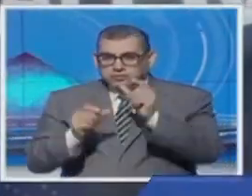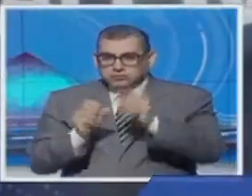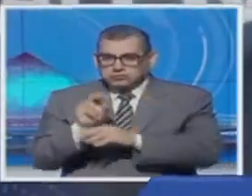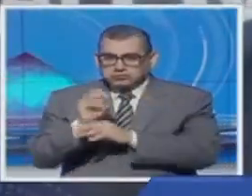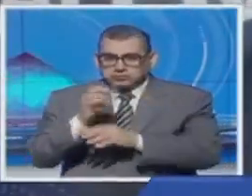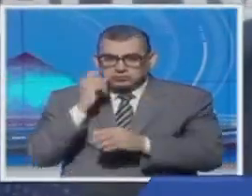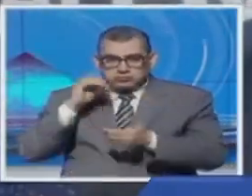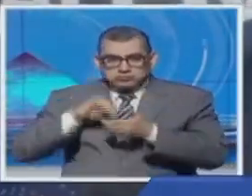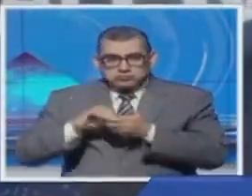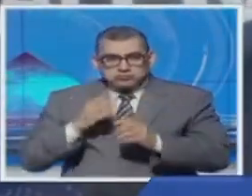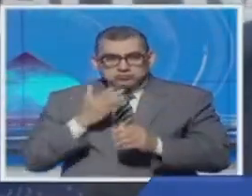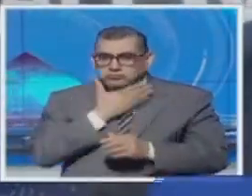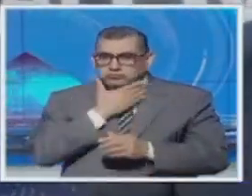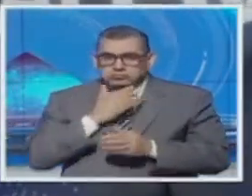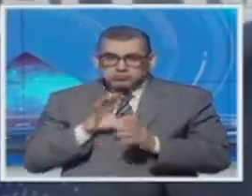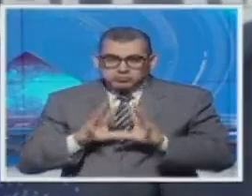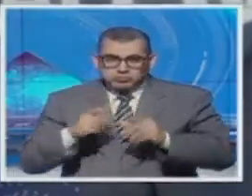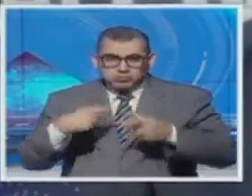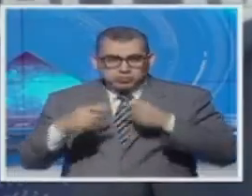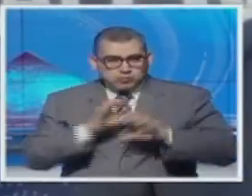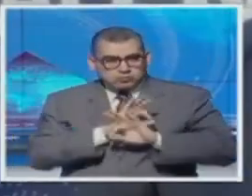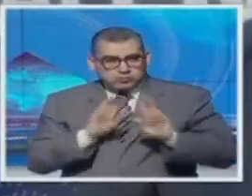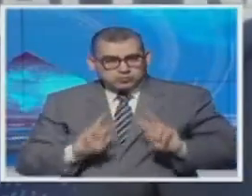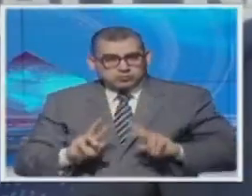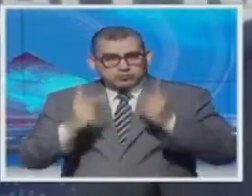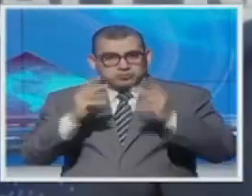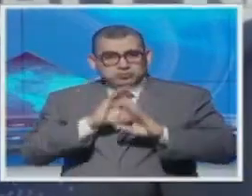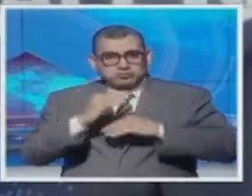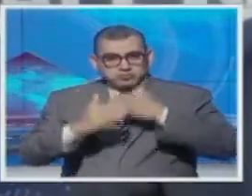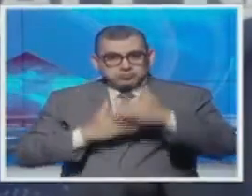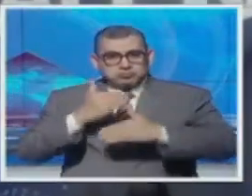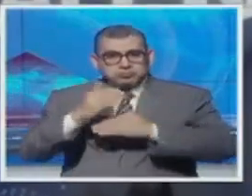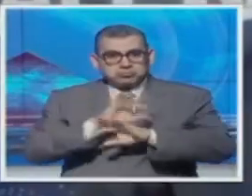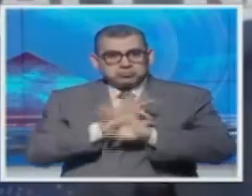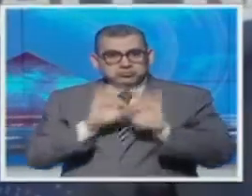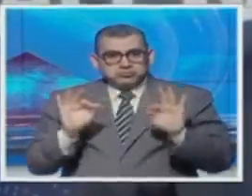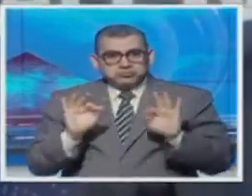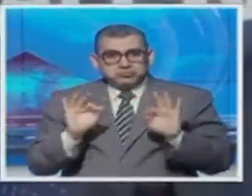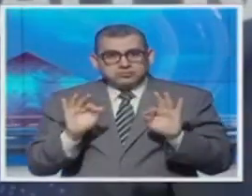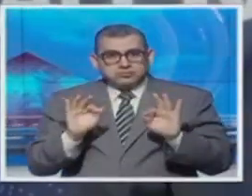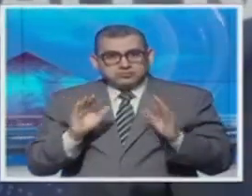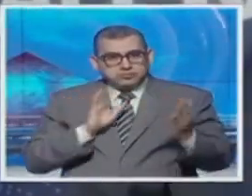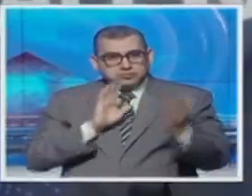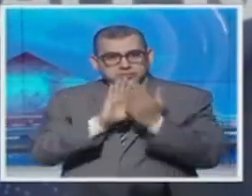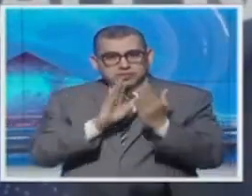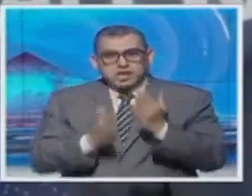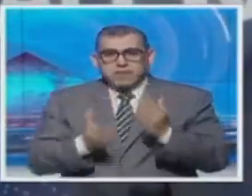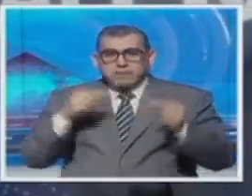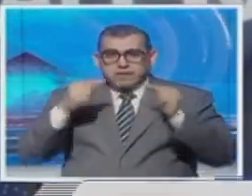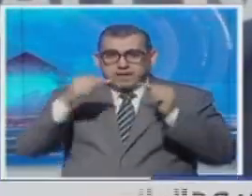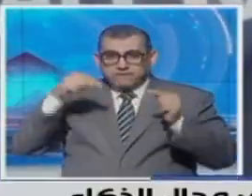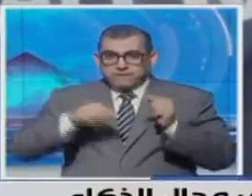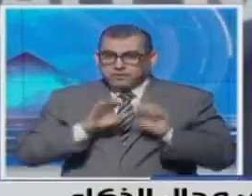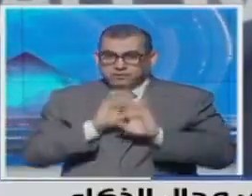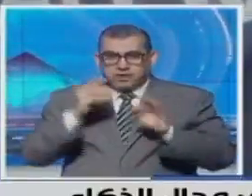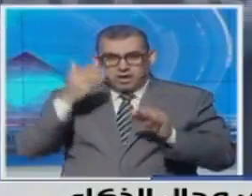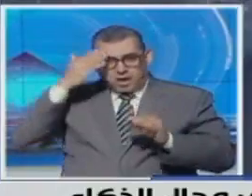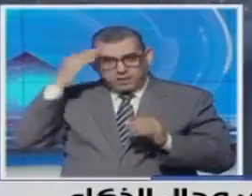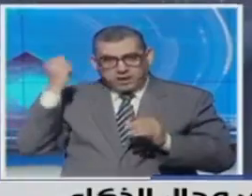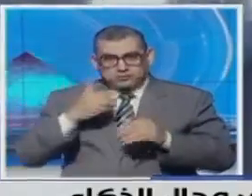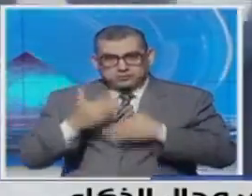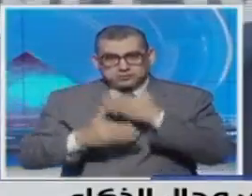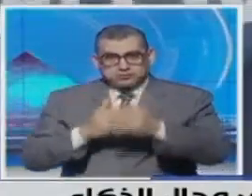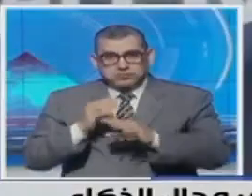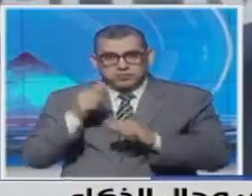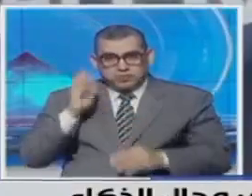على تطويع التكنولوجيات لإحداث أثر إيجابي ومواجهة كافة التحديات التي